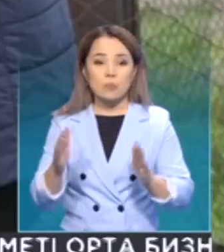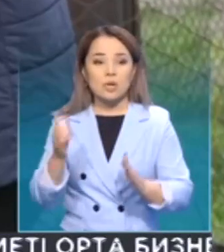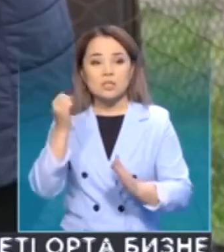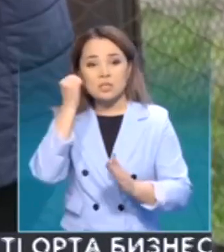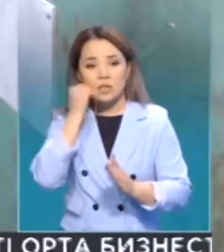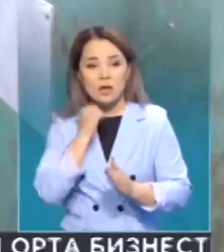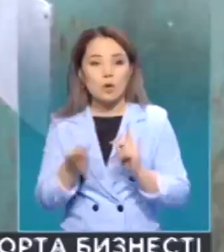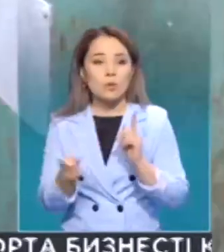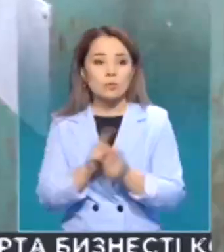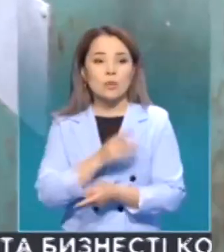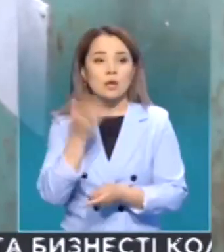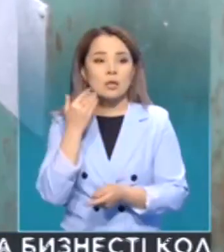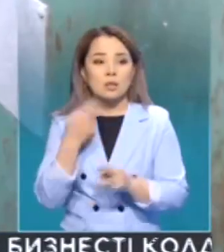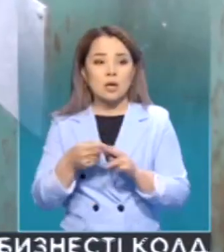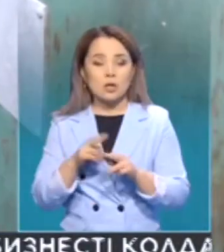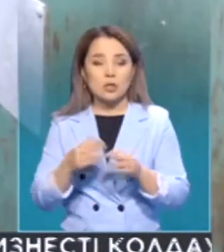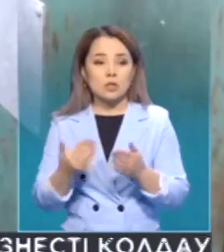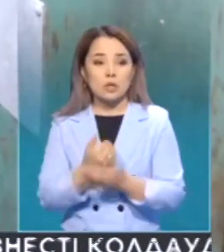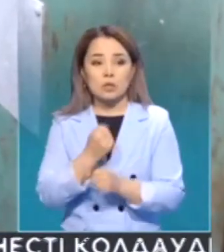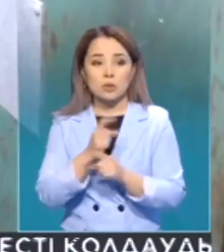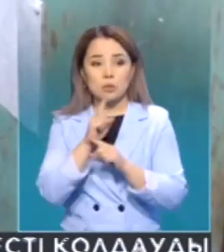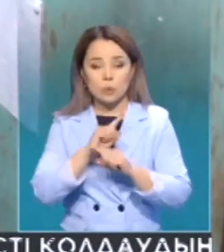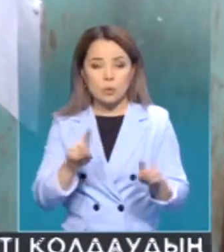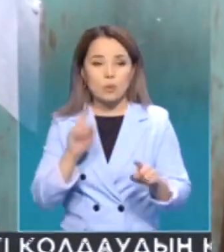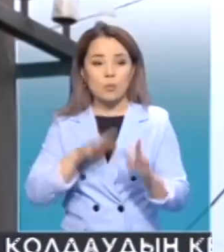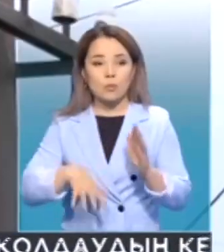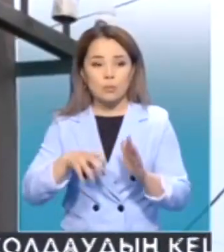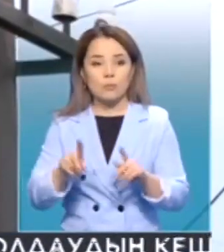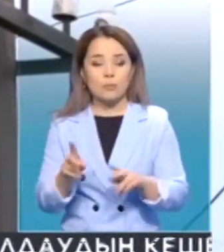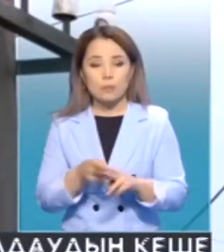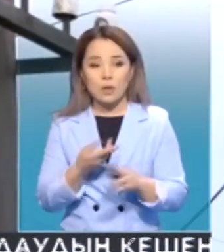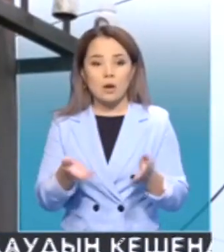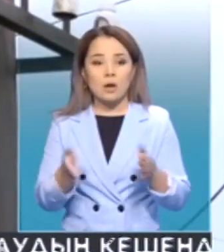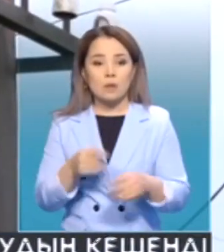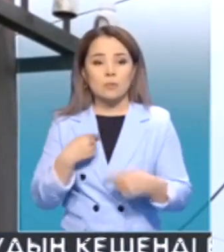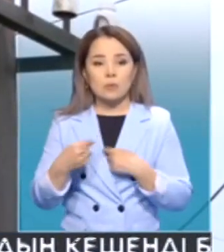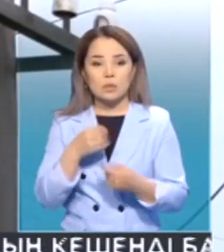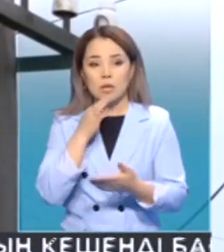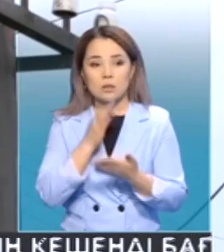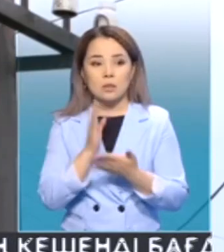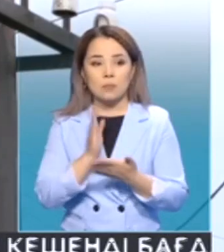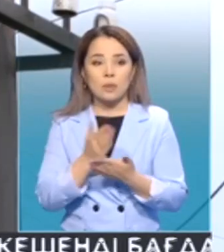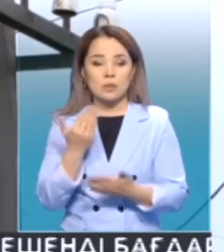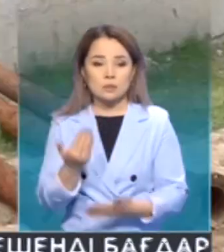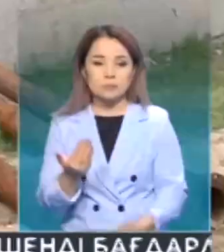әбден ескірген дейді. Соны жаңаламайынша суға да су сорғышқа да жармаймыз деп отыр.